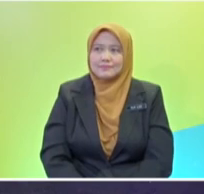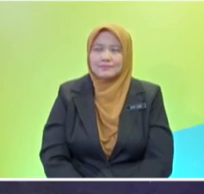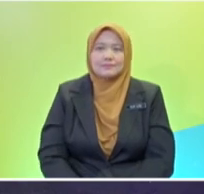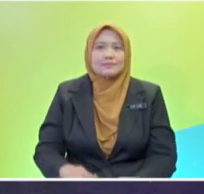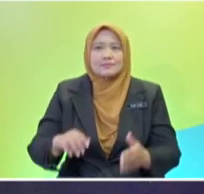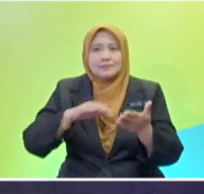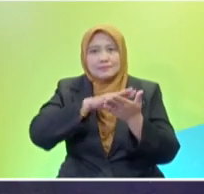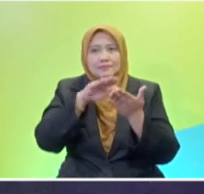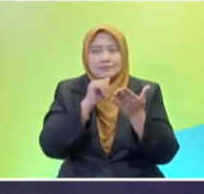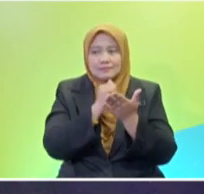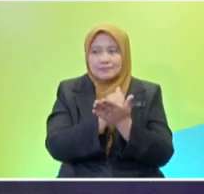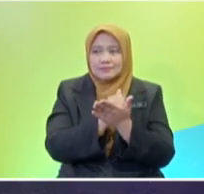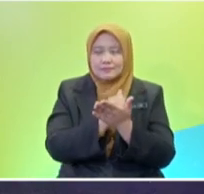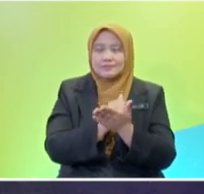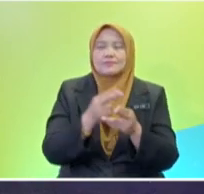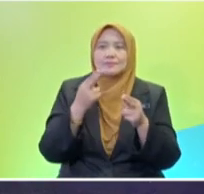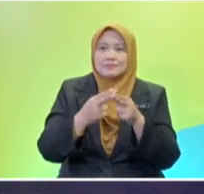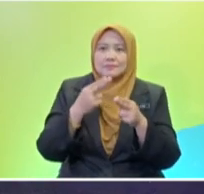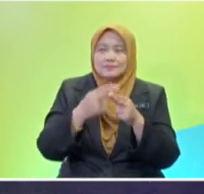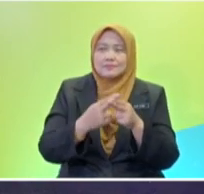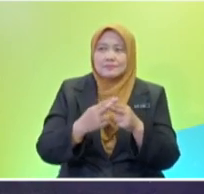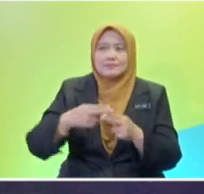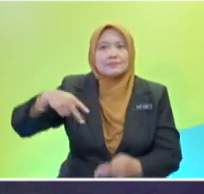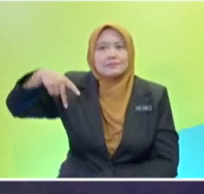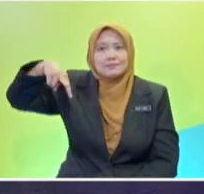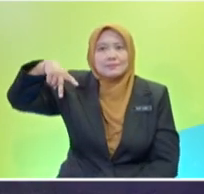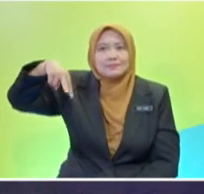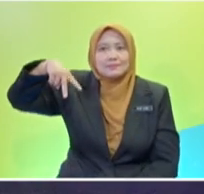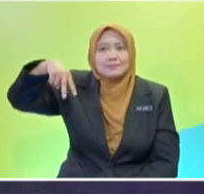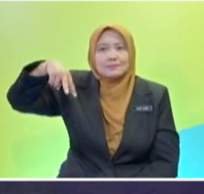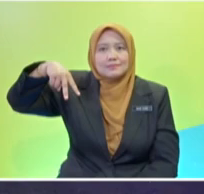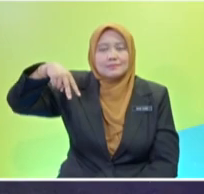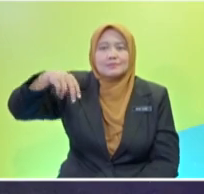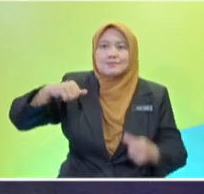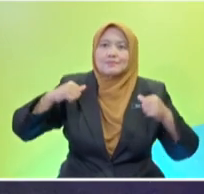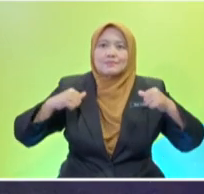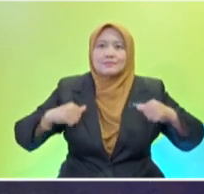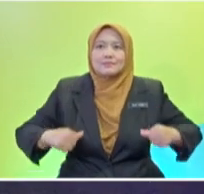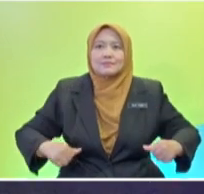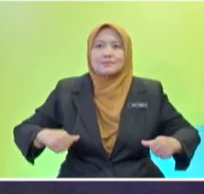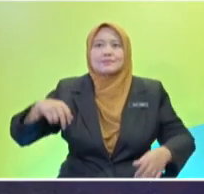ini yang kita namakan sebagai kawasan kaki anggota kaki